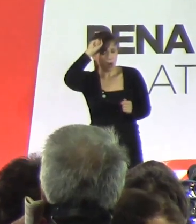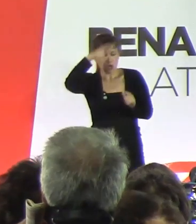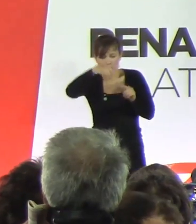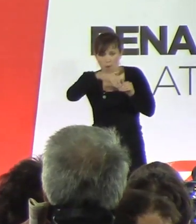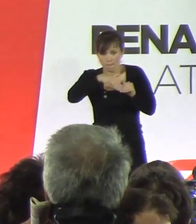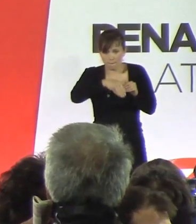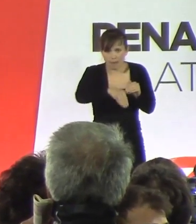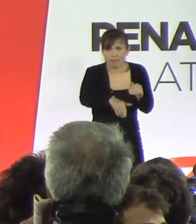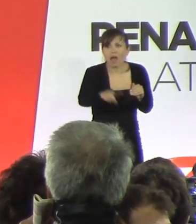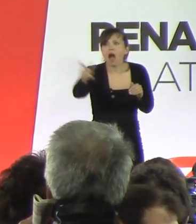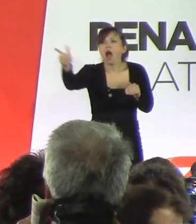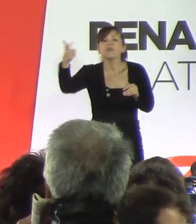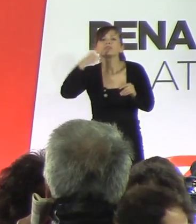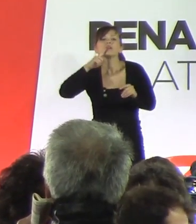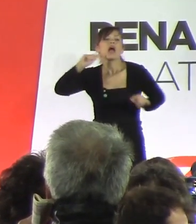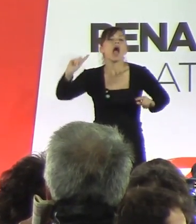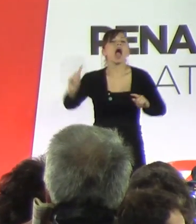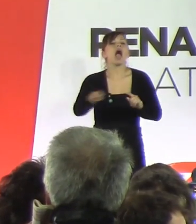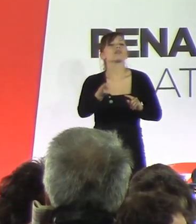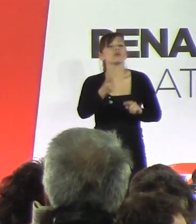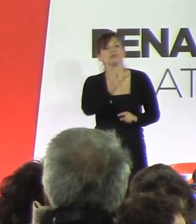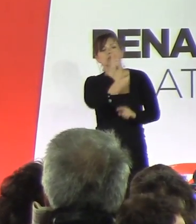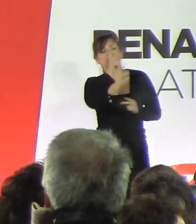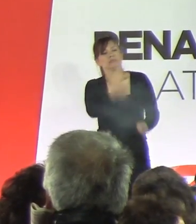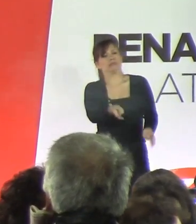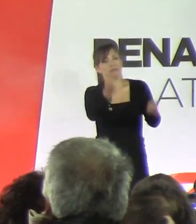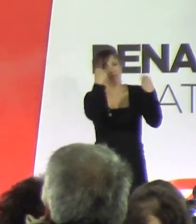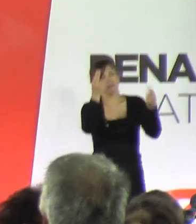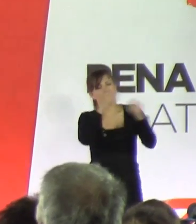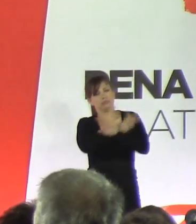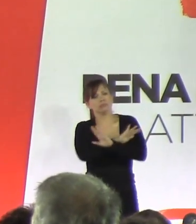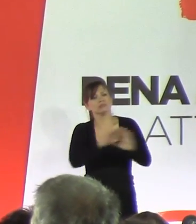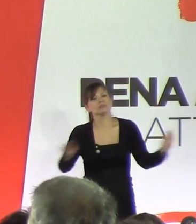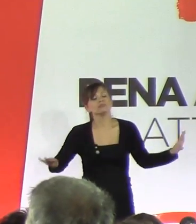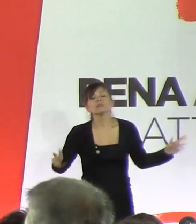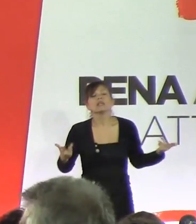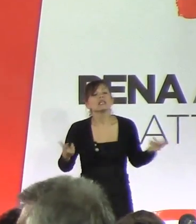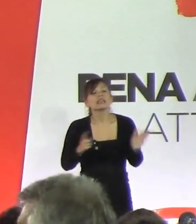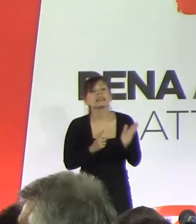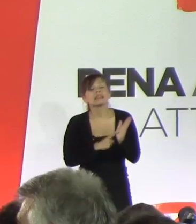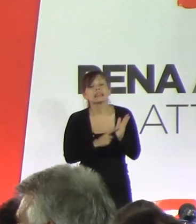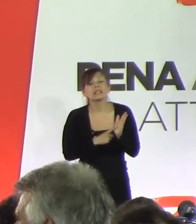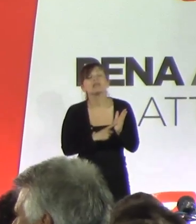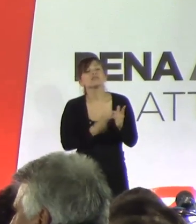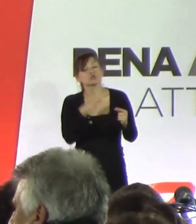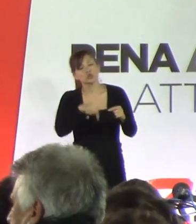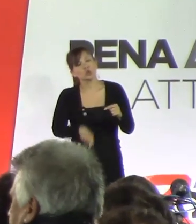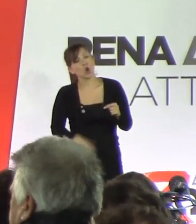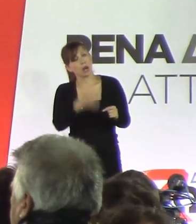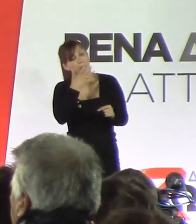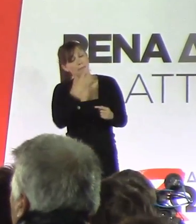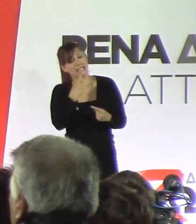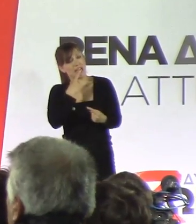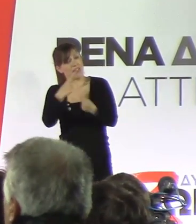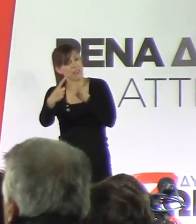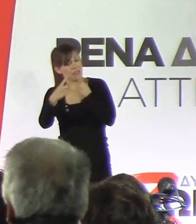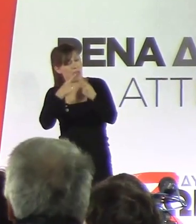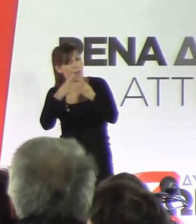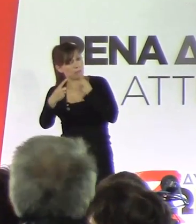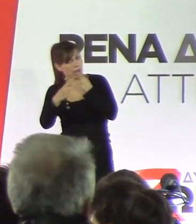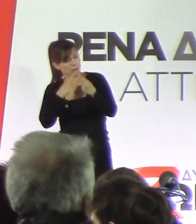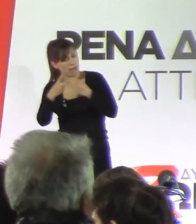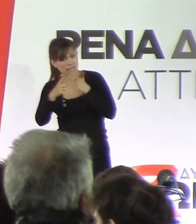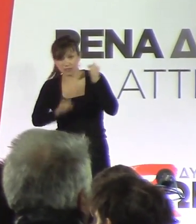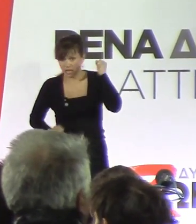Μπαρόζο αντλούν την εξουσία τους. Και το τελευταίο πράγμα που θα μπορούσαν να κάνουν είναι να διαπραγματευτούν υπερασπιζόμενοι